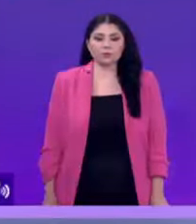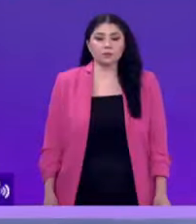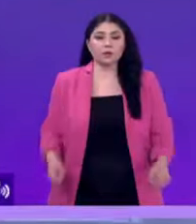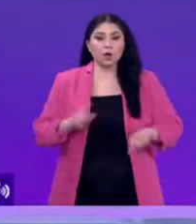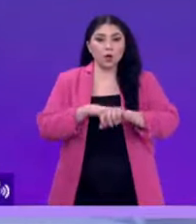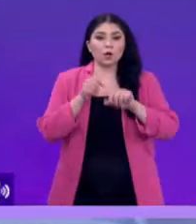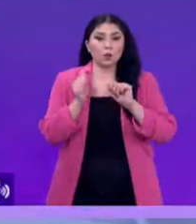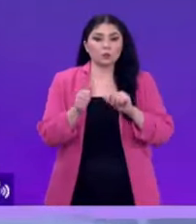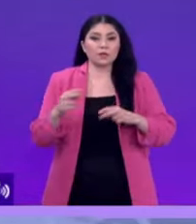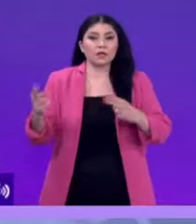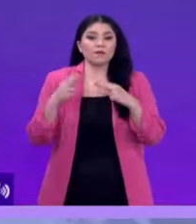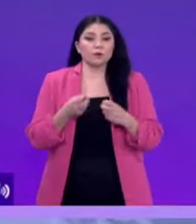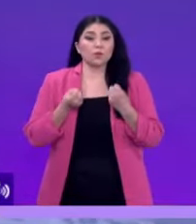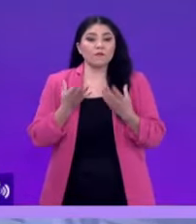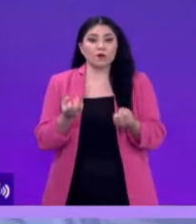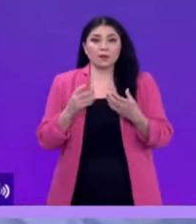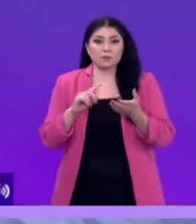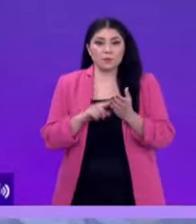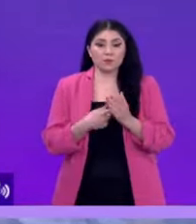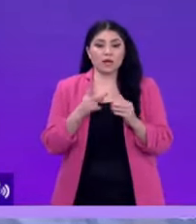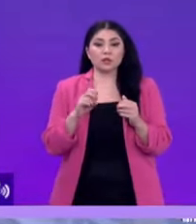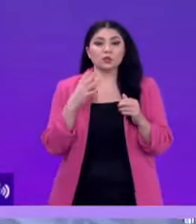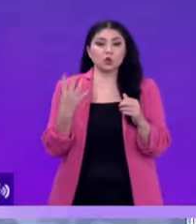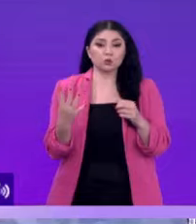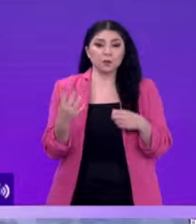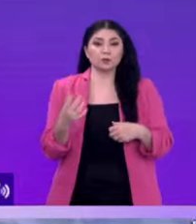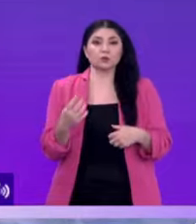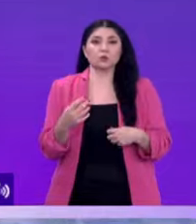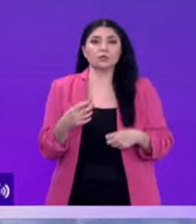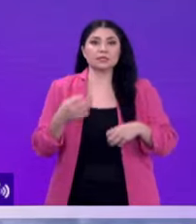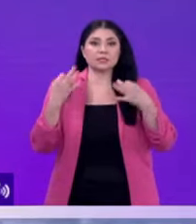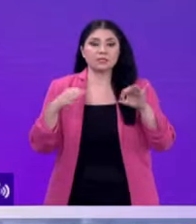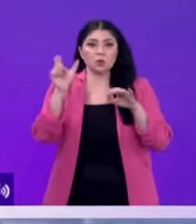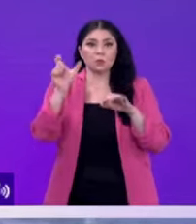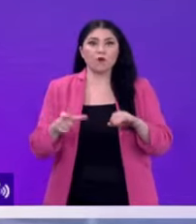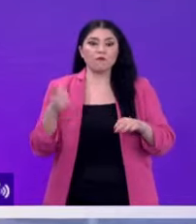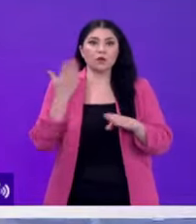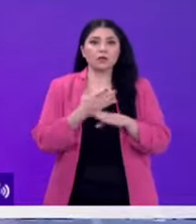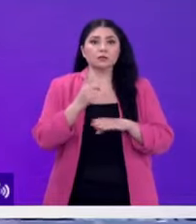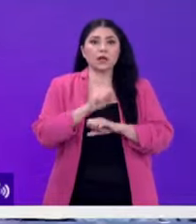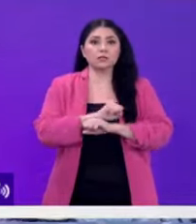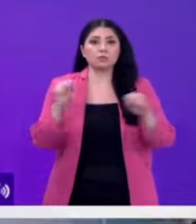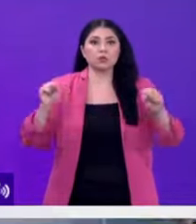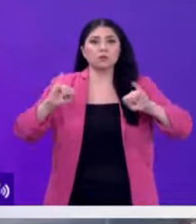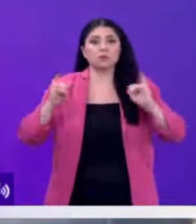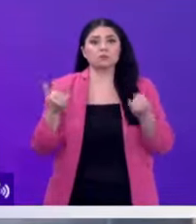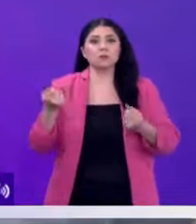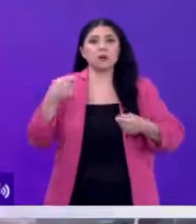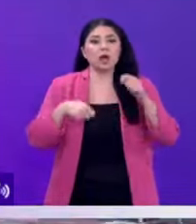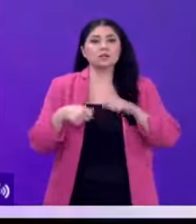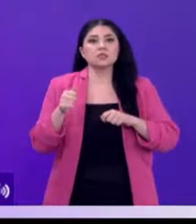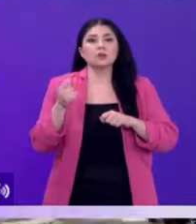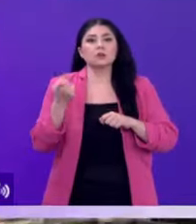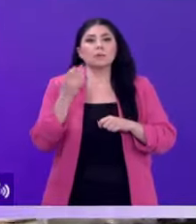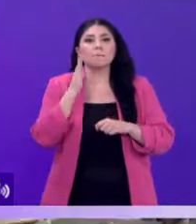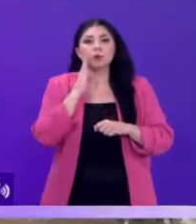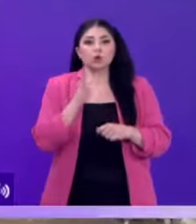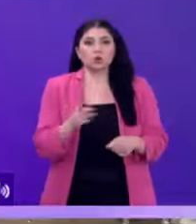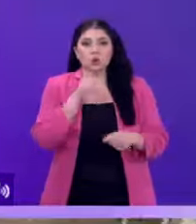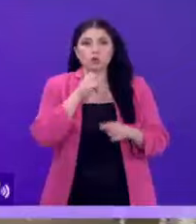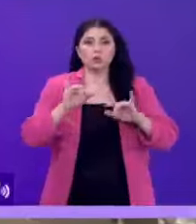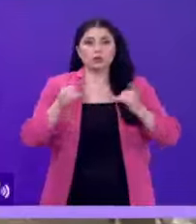Ora 11, revenim cu informația momentului la Digi24. 10 persoane au fost rănite în explozia de la magazinul de bricolaj din